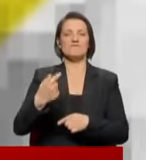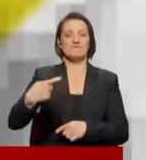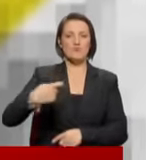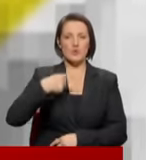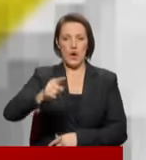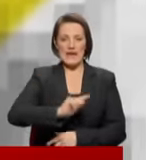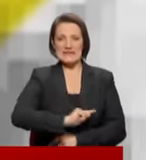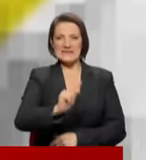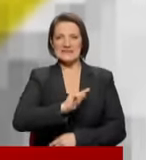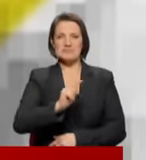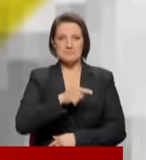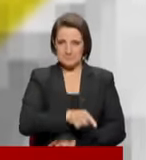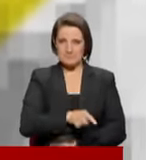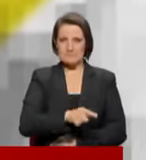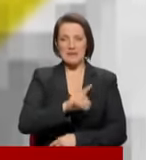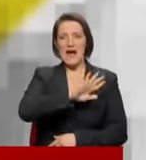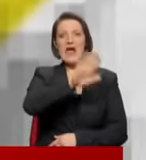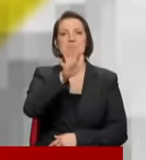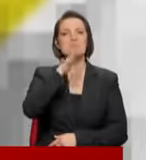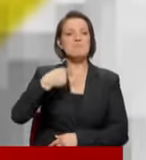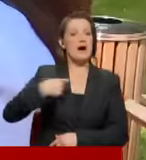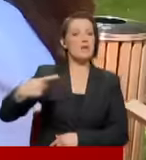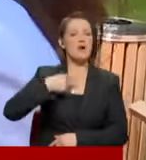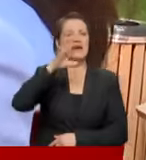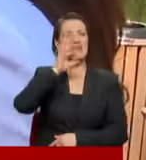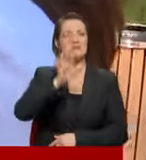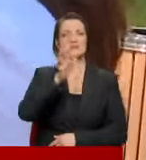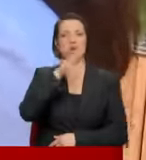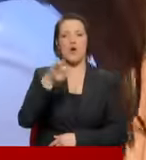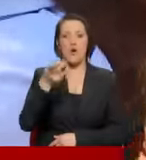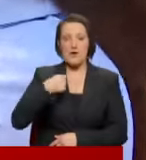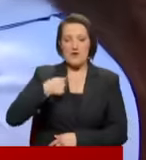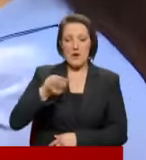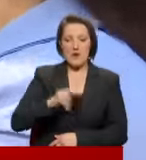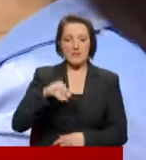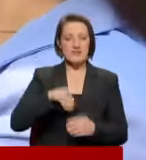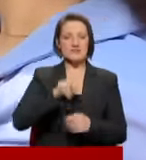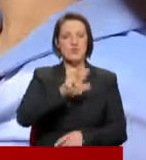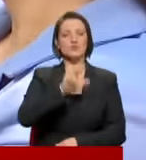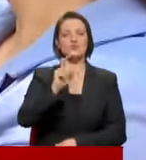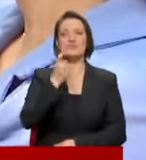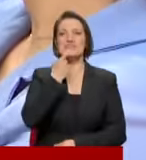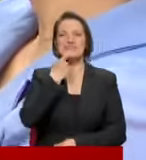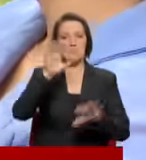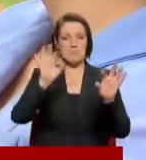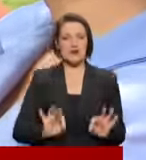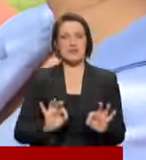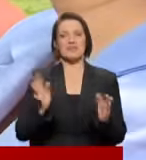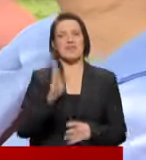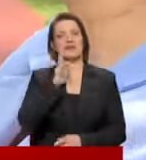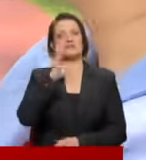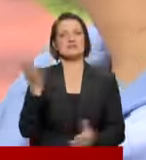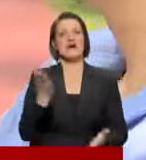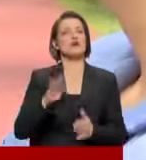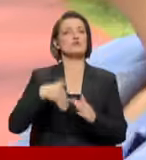yazıyı yazdım ki arkamdan bilsinler kimin vurduğunu. Önce öldürmeye teşebbüsten 39 yılla başlandı. Ne yazık ki